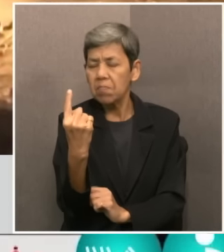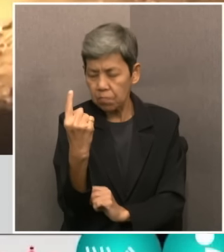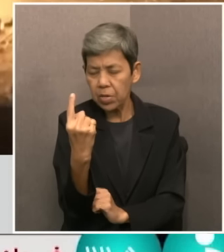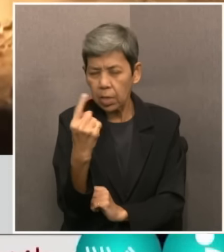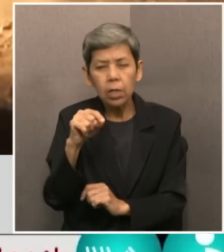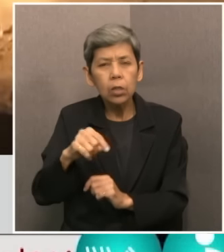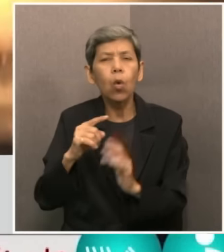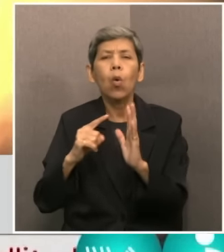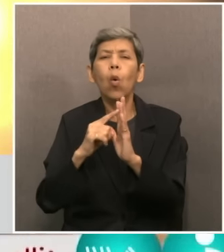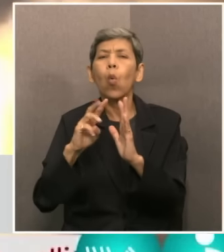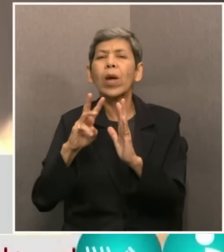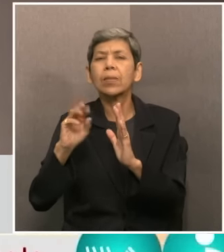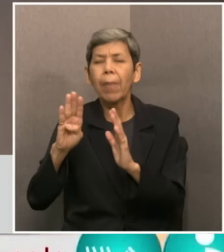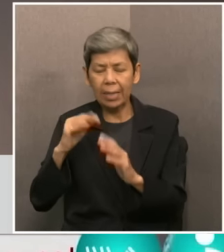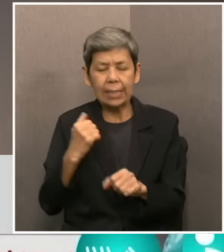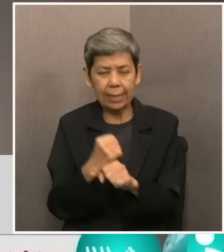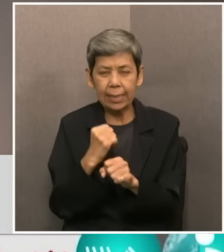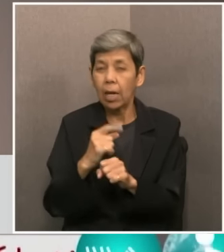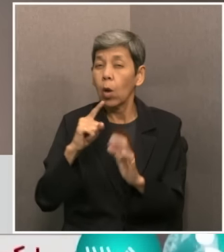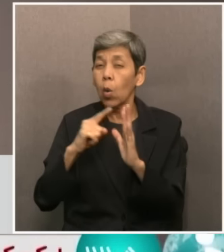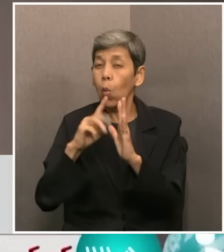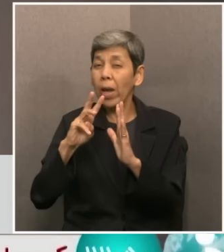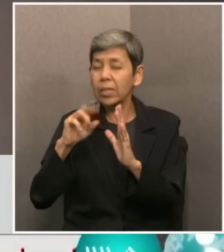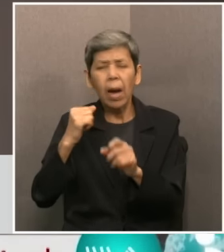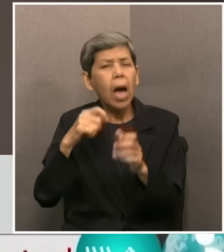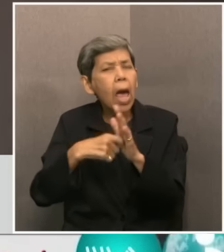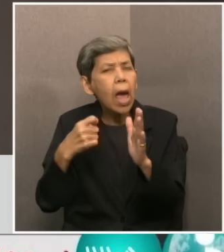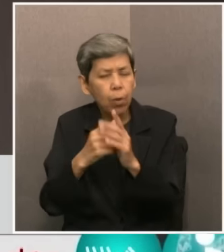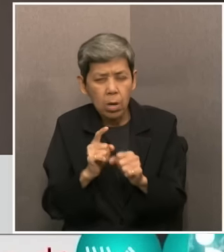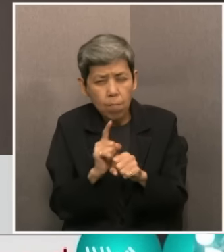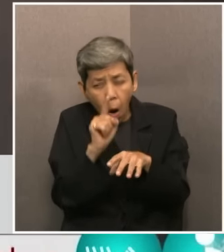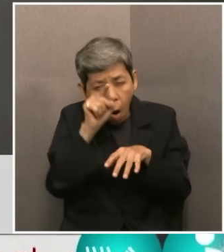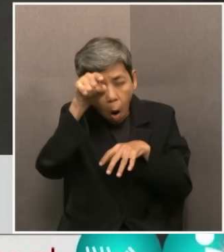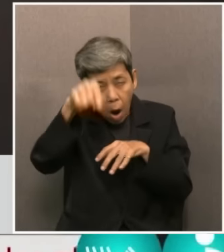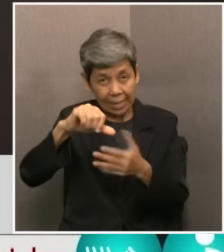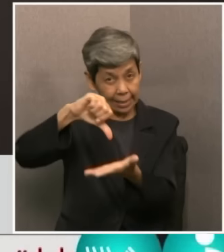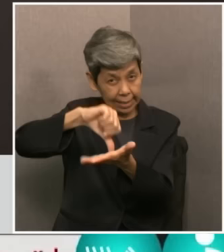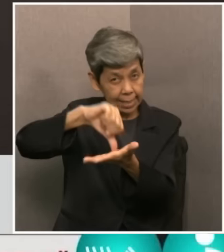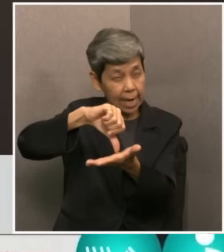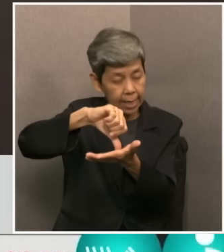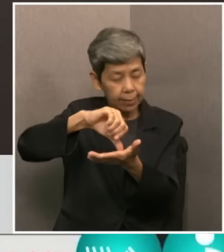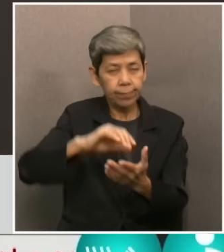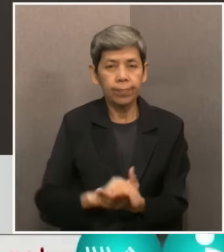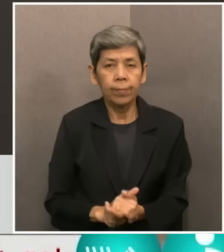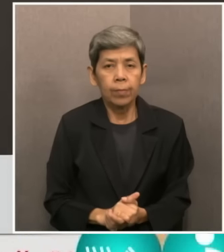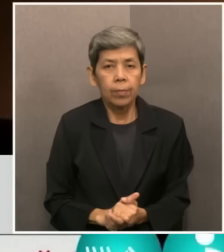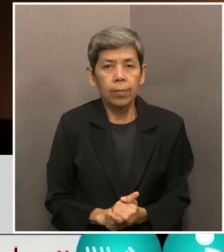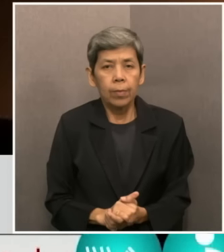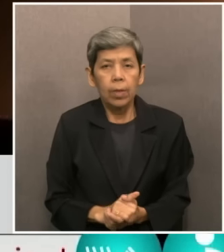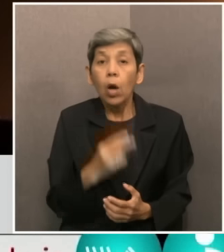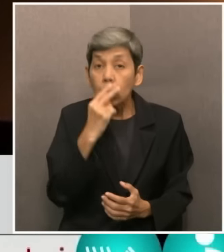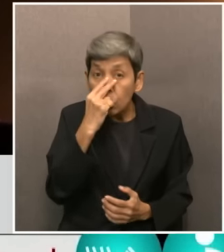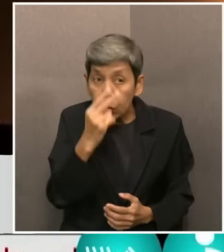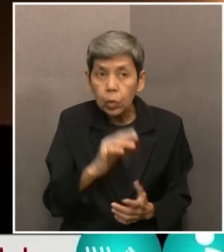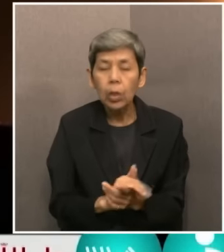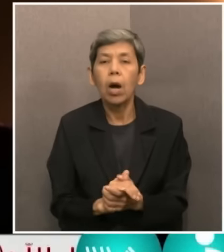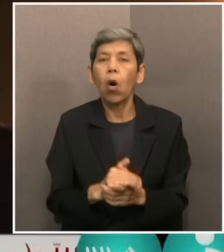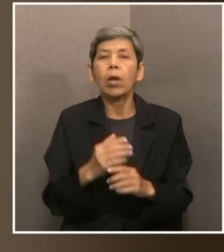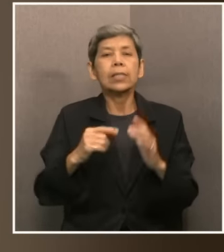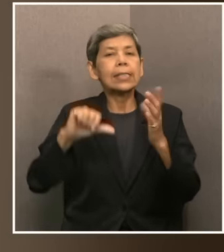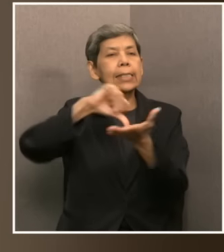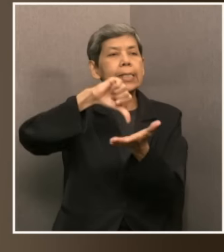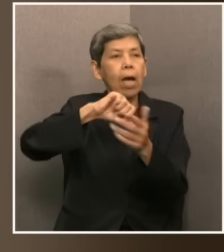ขตเวสต์แบงค์เจ้าหน้าที่ในเวสต์แบงค์คาดว่าสาเหตุมาจากขีปนาวุธของอิหร่านค่ะไปดูภาพนาทีขีปนาวุธอิหร่าน